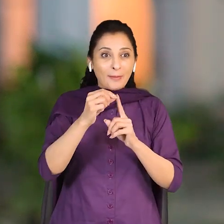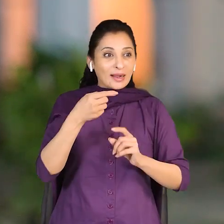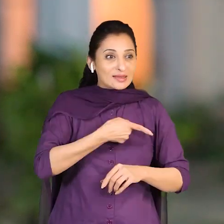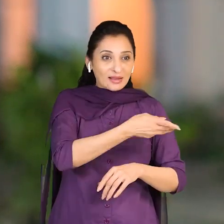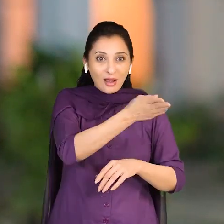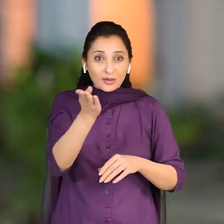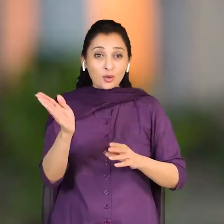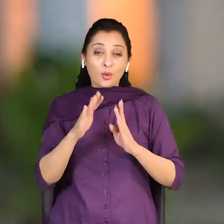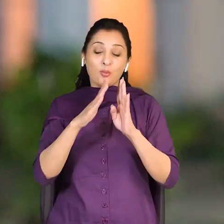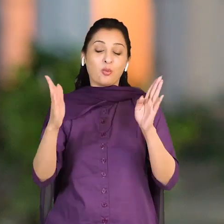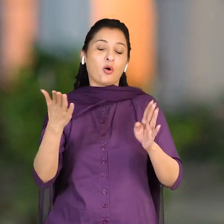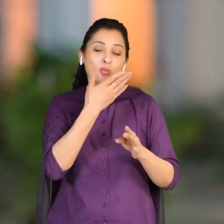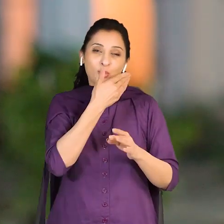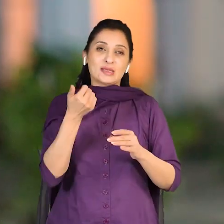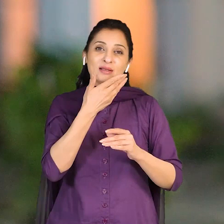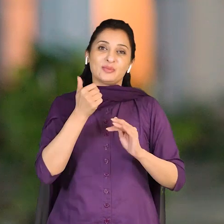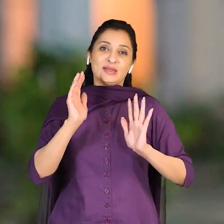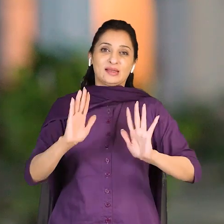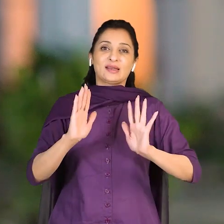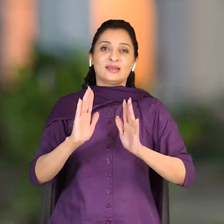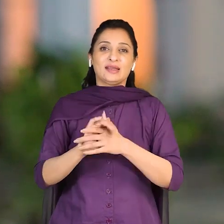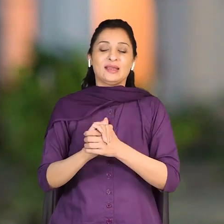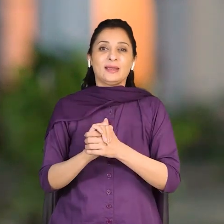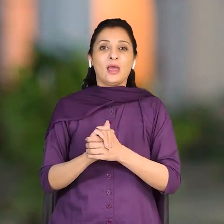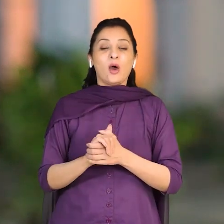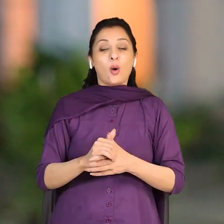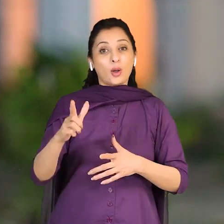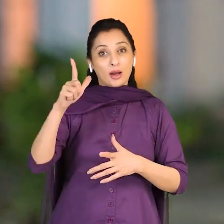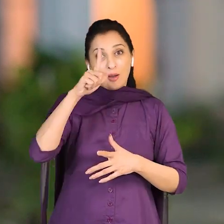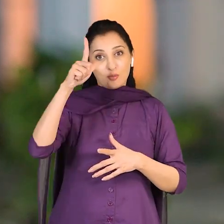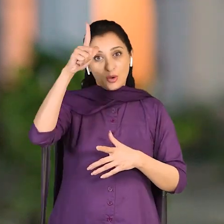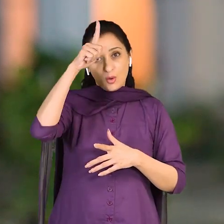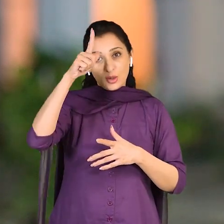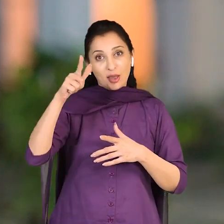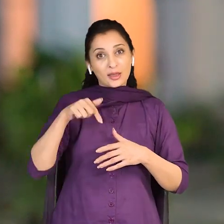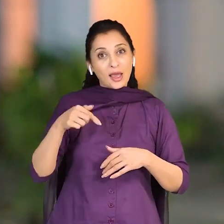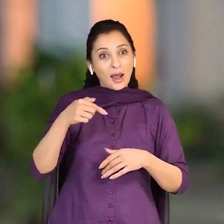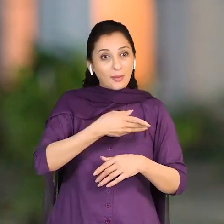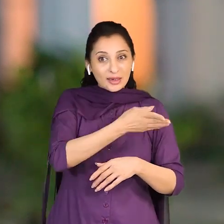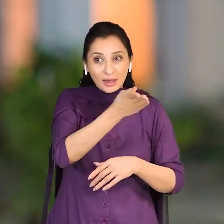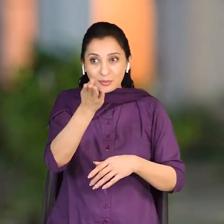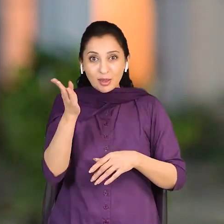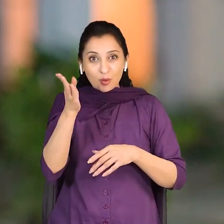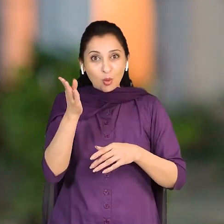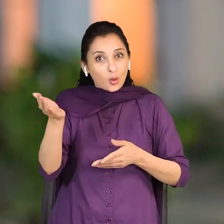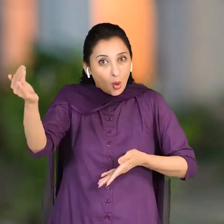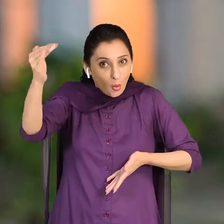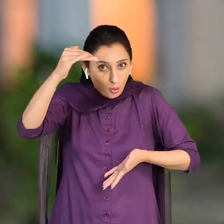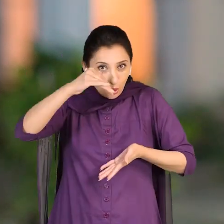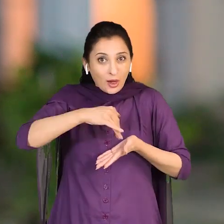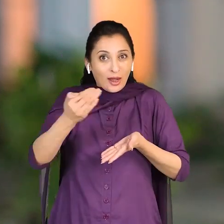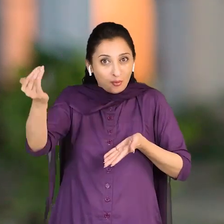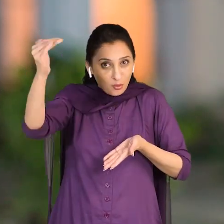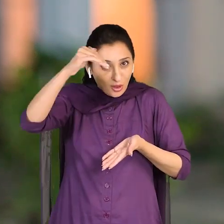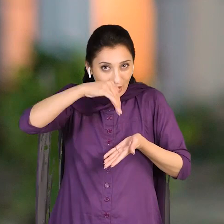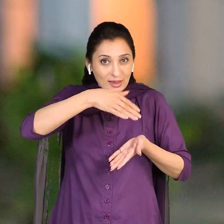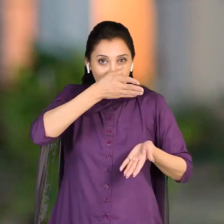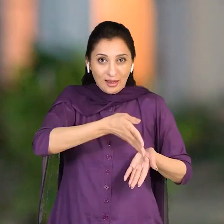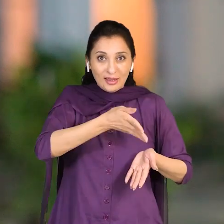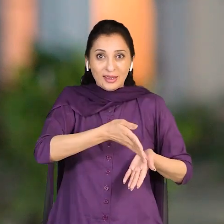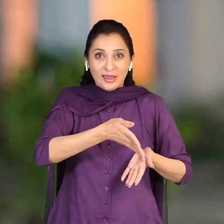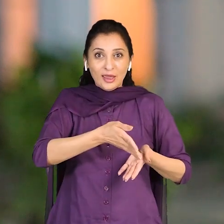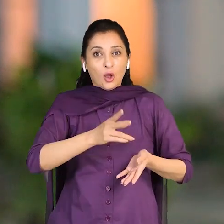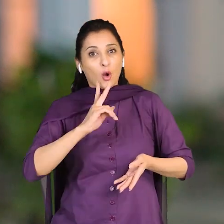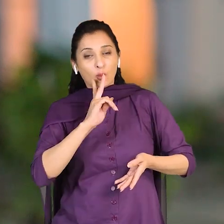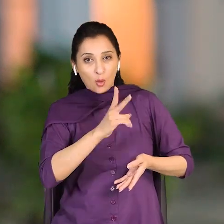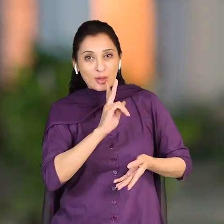हम लोगों ने अपने जो हमारे लोग हैं उनको अट्रैक्ट करके लेकर आए हैं इन जगहों पे और बताया है कि